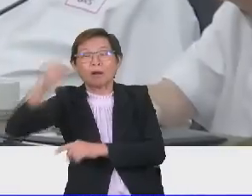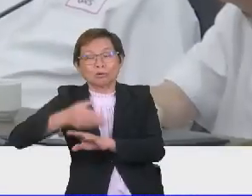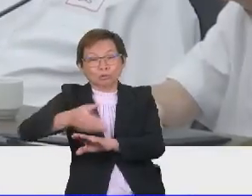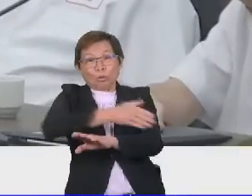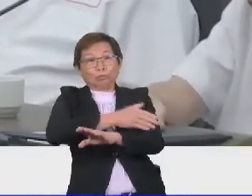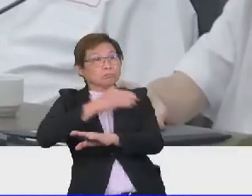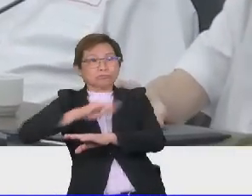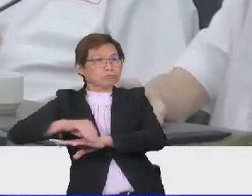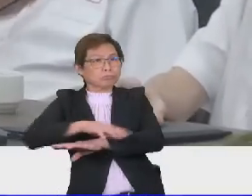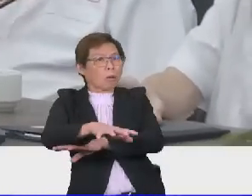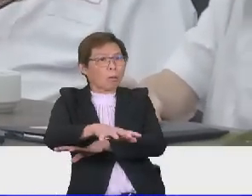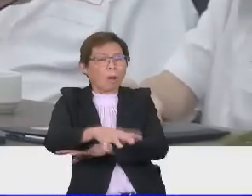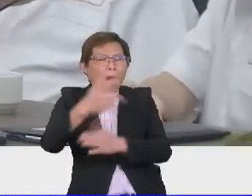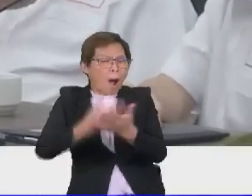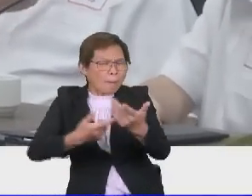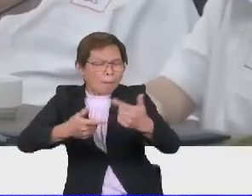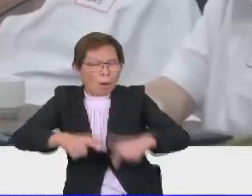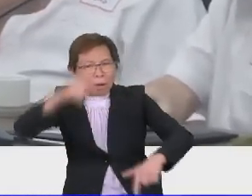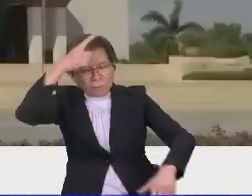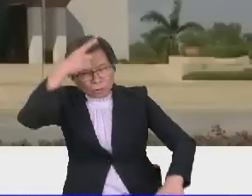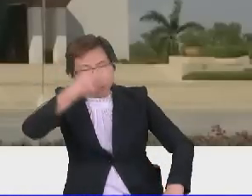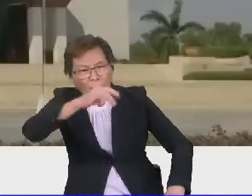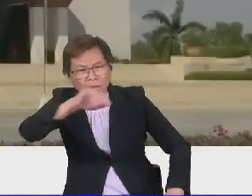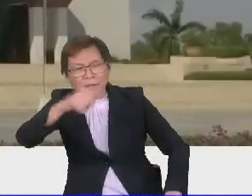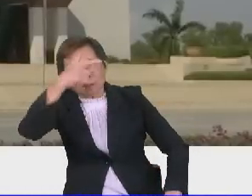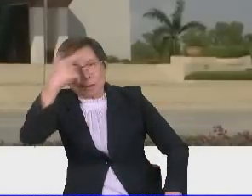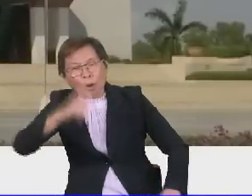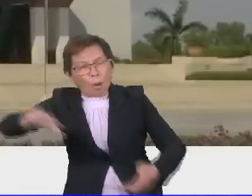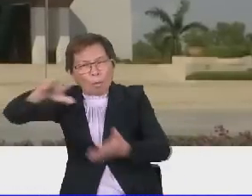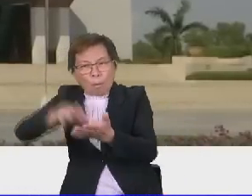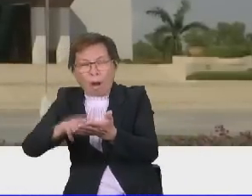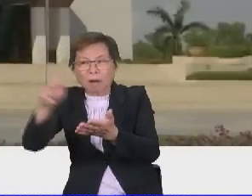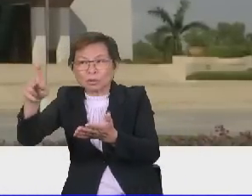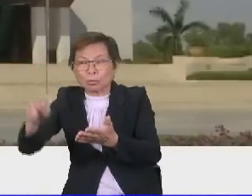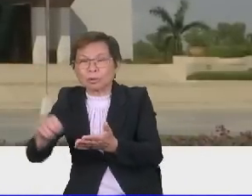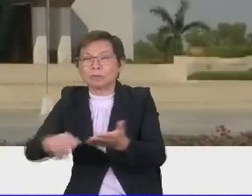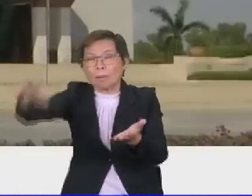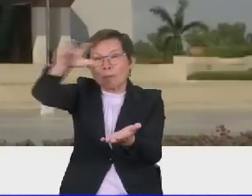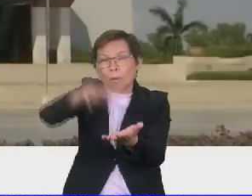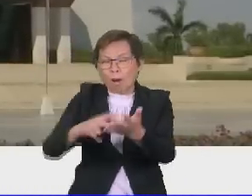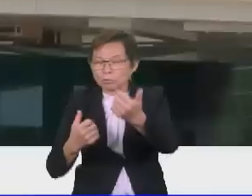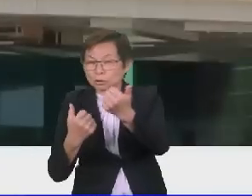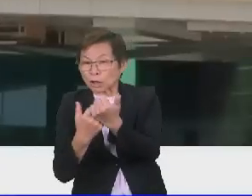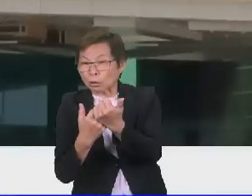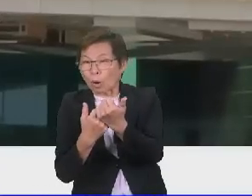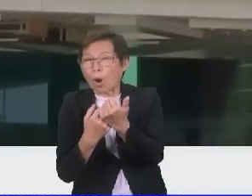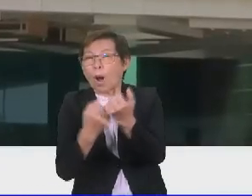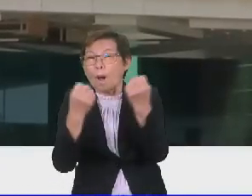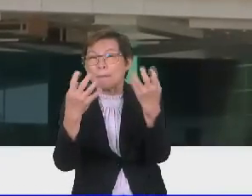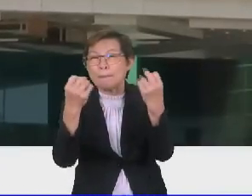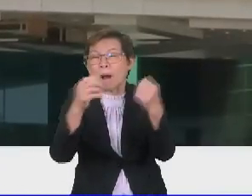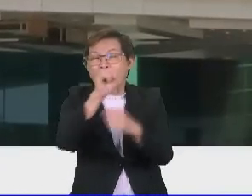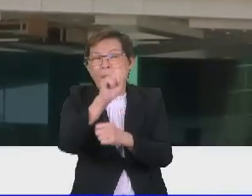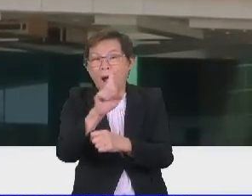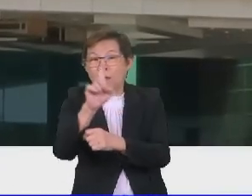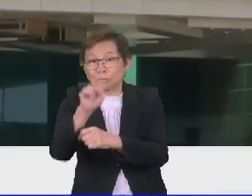memberi kesan terhadap kedudukan semasa jatuh Haji Jin ini ditentukan melalui isokongan mercurity ahli dewan undangan Negeri